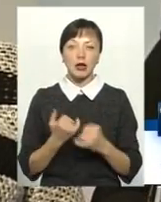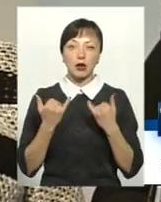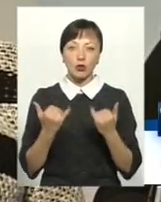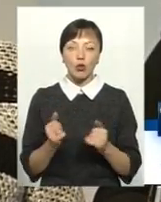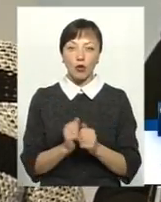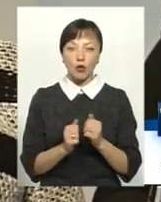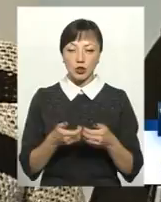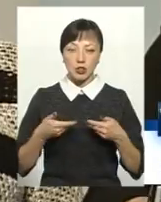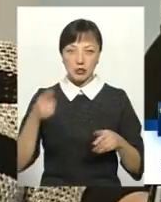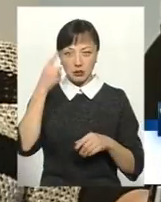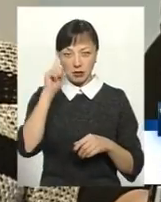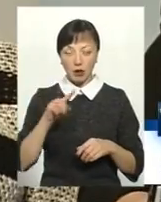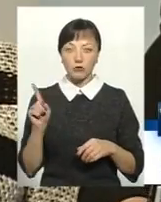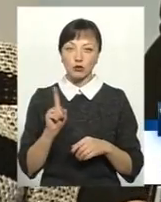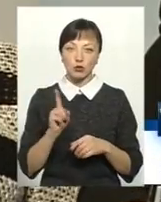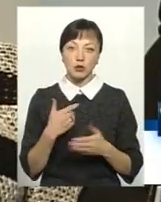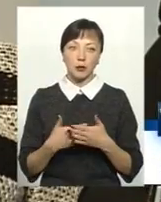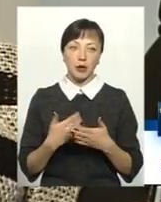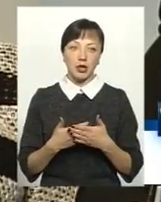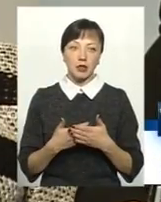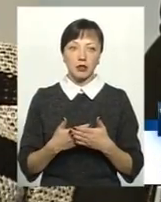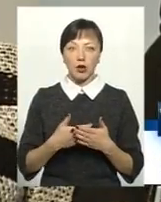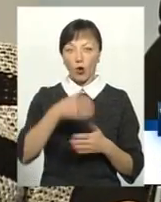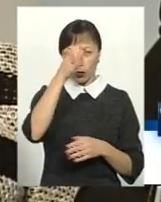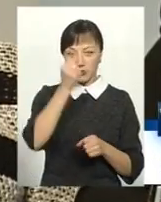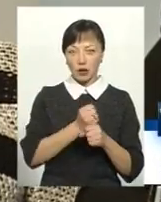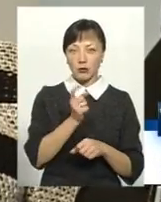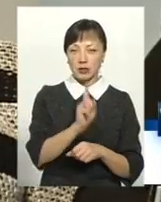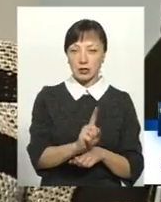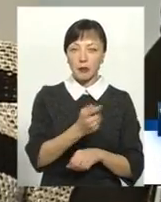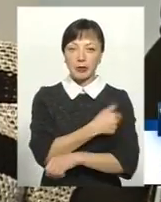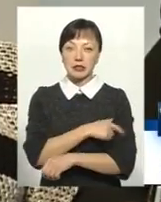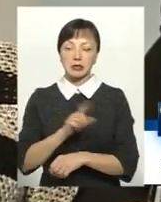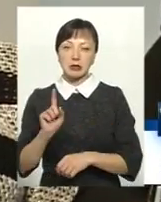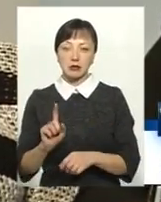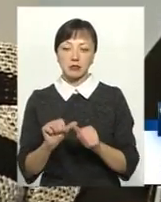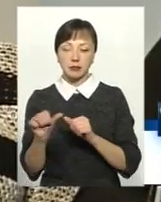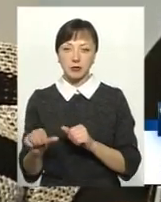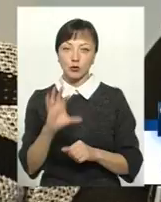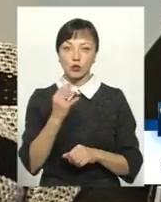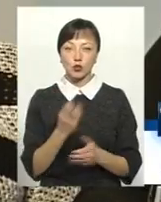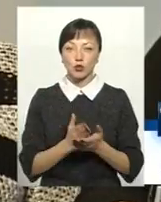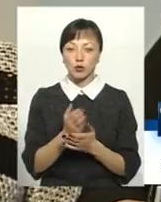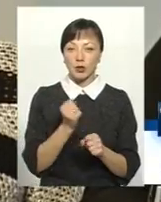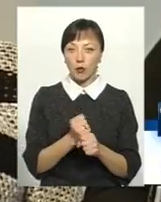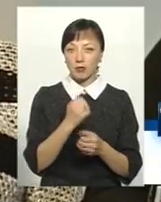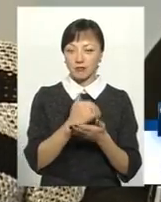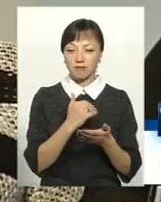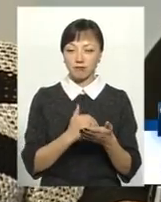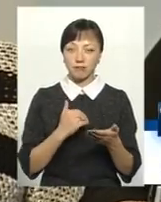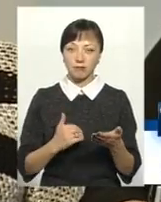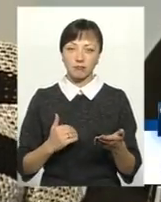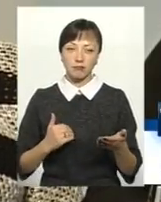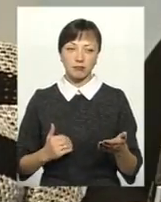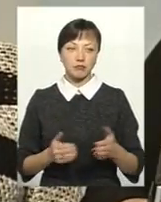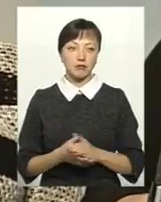ми кожен знав, що, наприклад, освіта робить це, медицина робить це, соціальна служба робить це, громадські